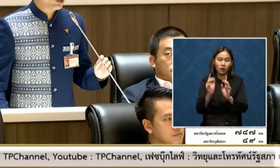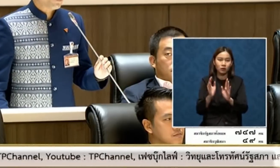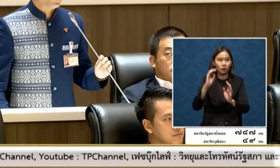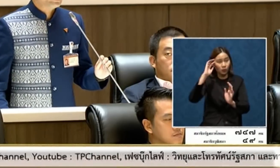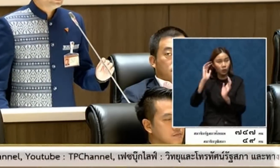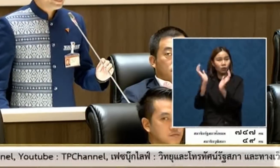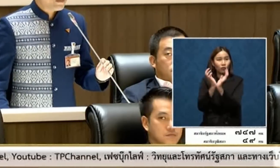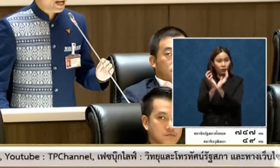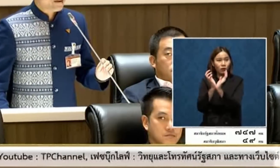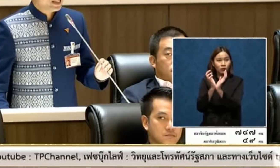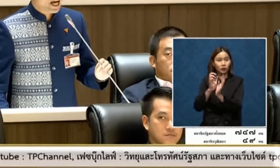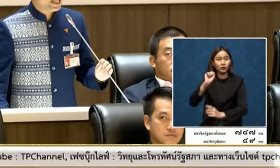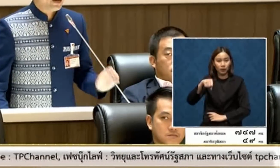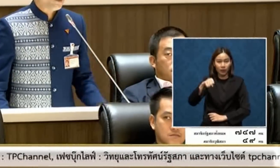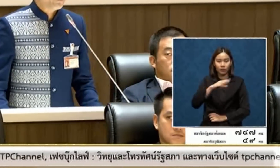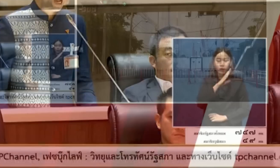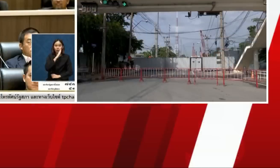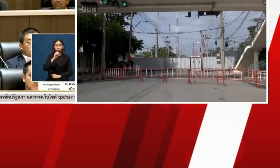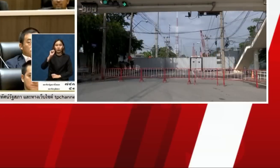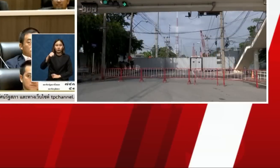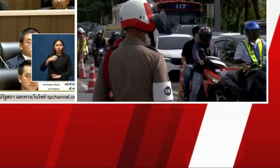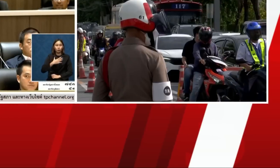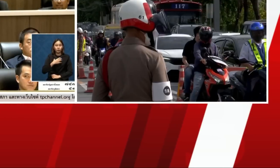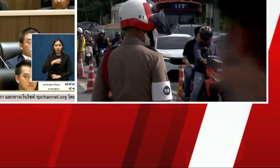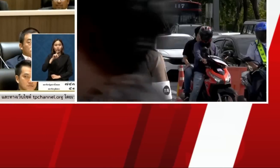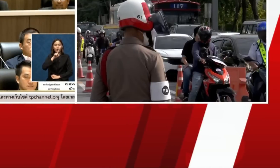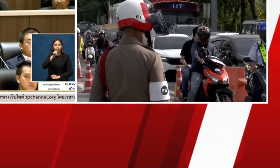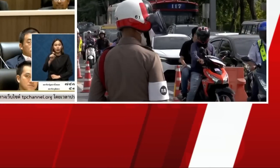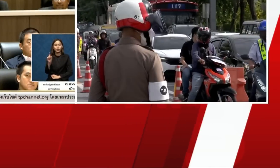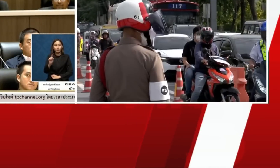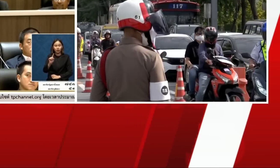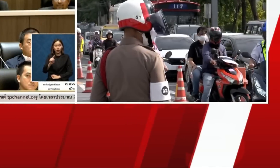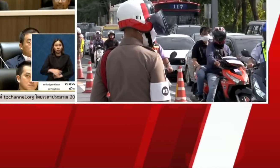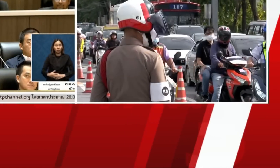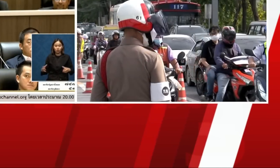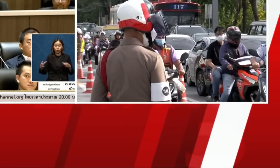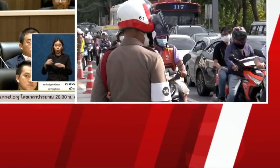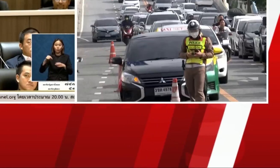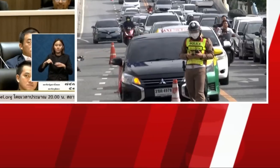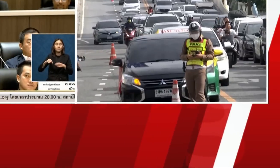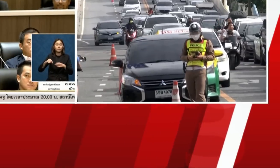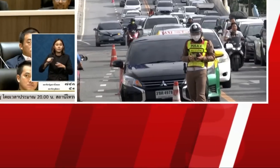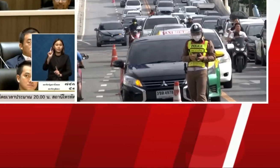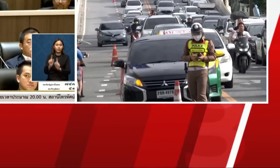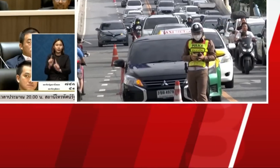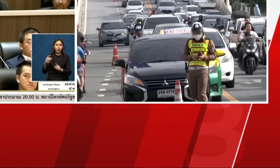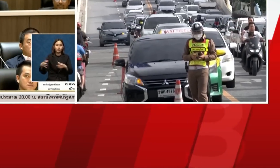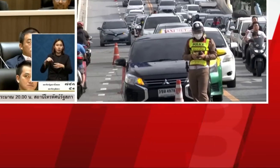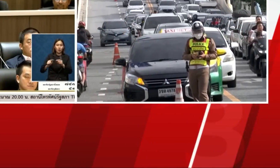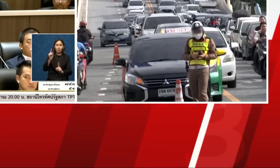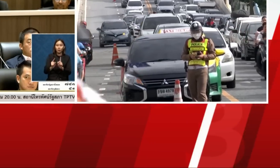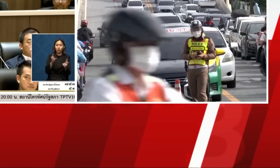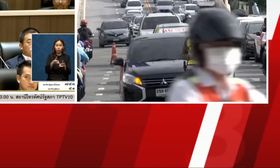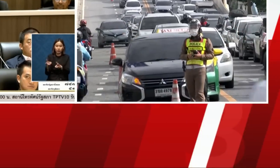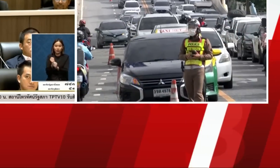ประชาชนเดือดร้อนไม่ใช่แค่บรรดาสมาชิกรัฐสภาที่เดินทางมาชุมนุมล่าช้าขอให้ท่านประธานแจ้งไปยังสำนักงานตำรวจ